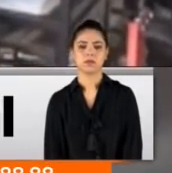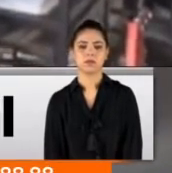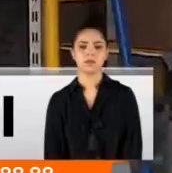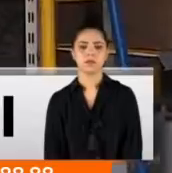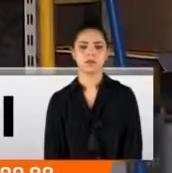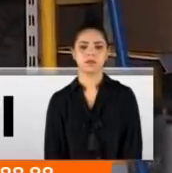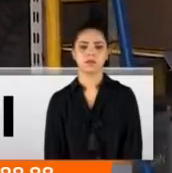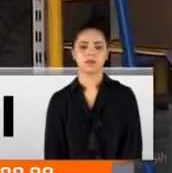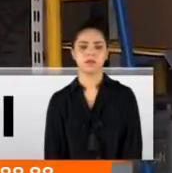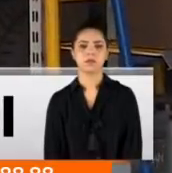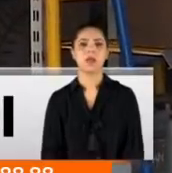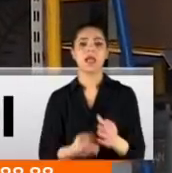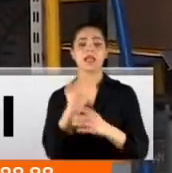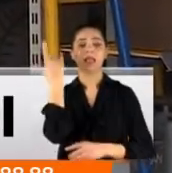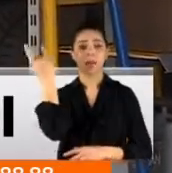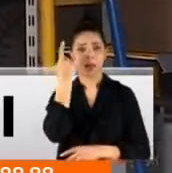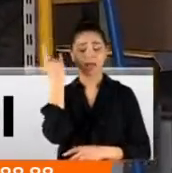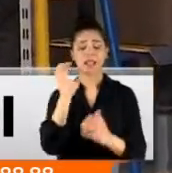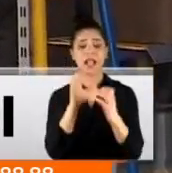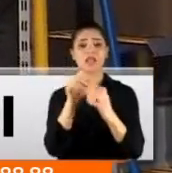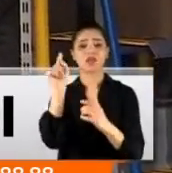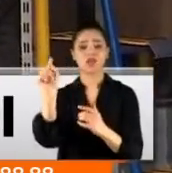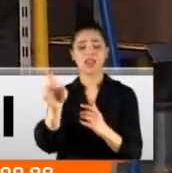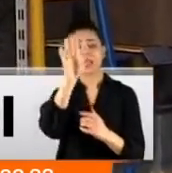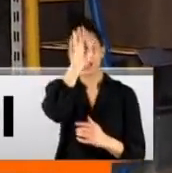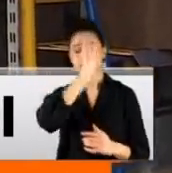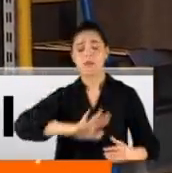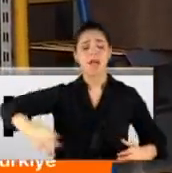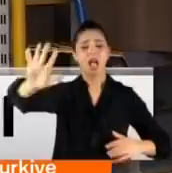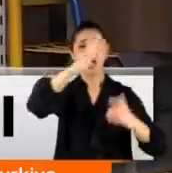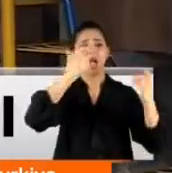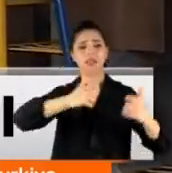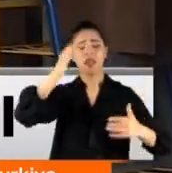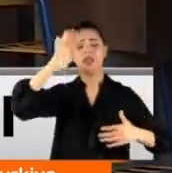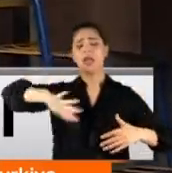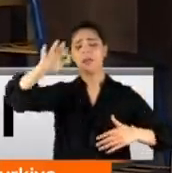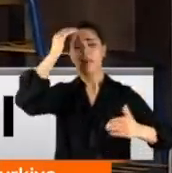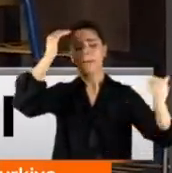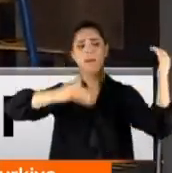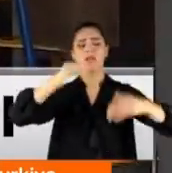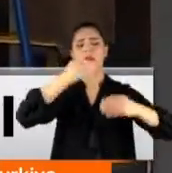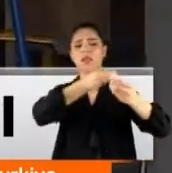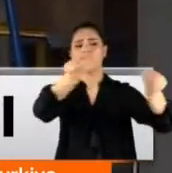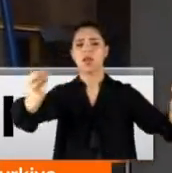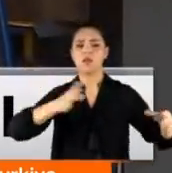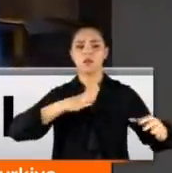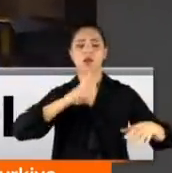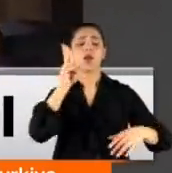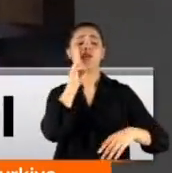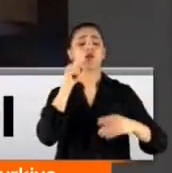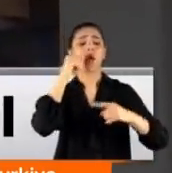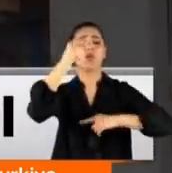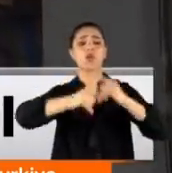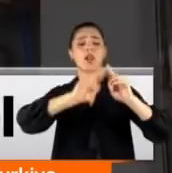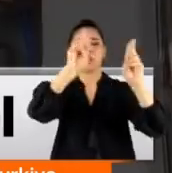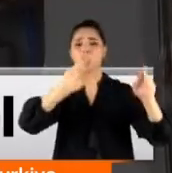tarafa oluyorlar. Gündüz gezenler çetesinin İstanbul'un dört bir yanında mağdurları var. Öyle ki son dönemde esnafın